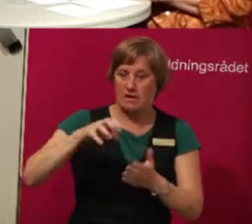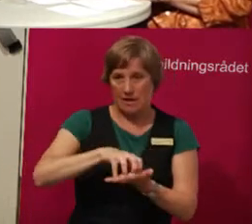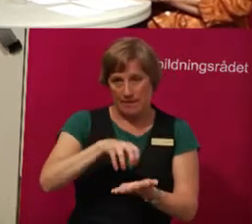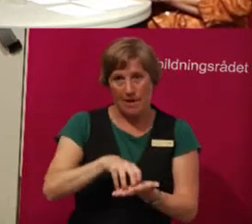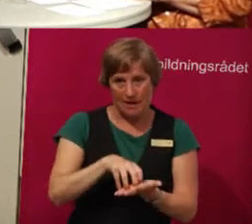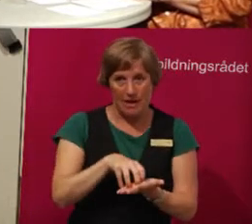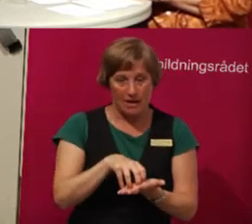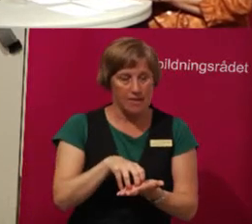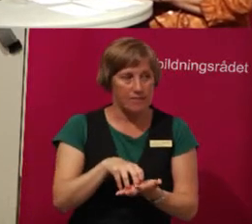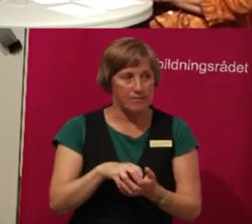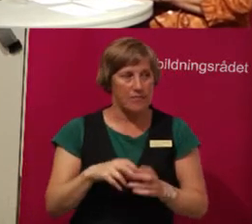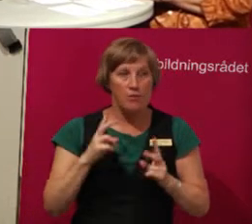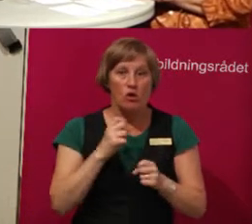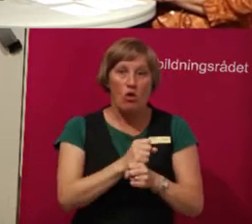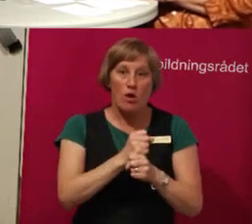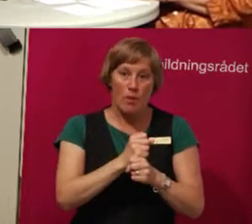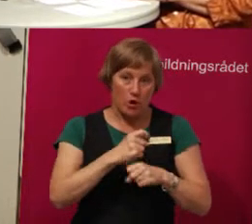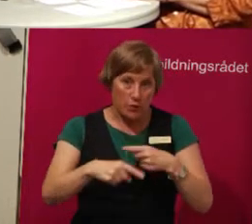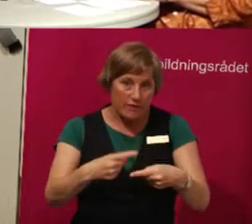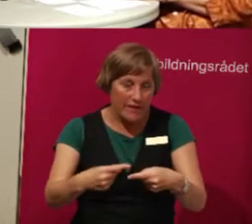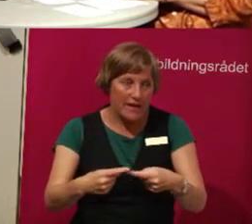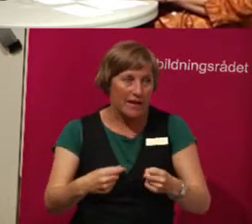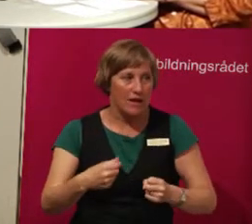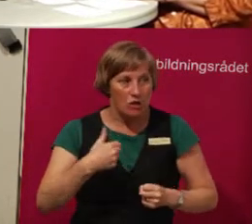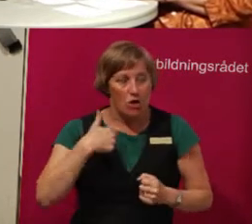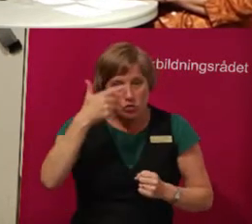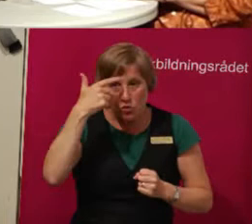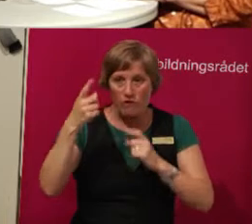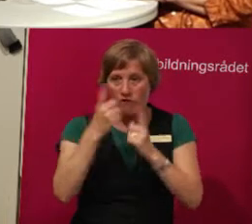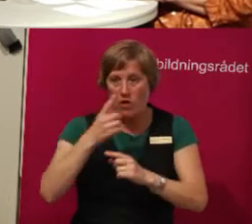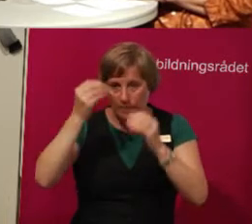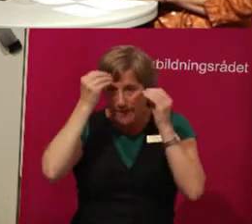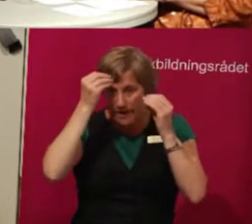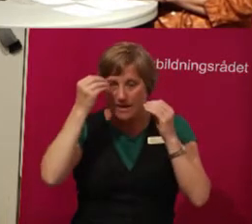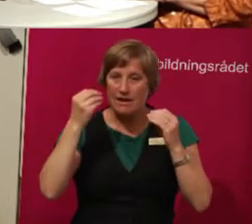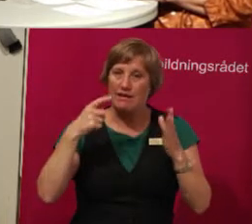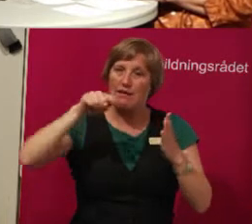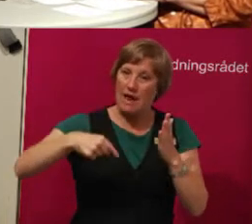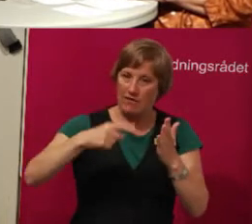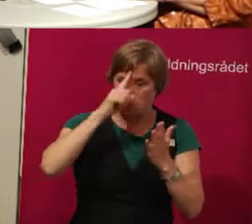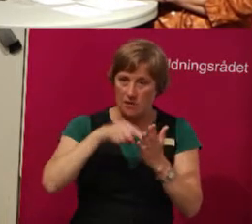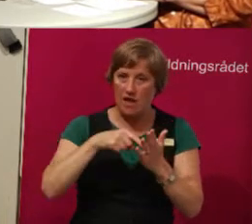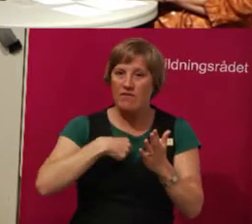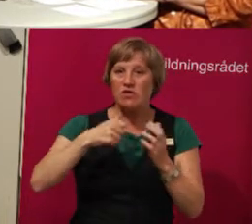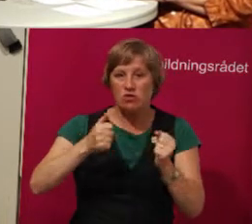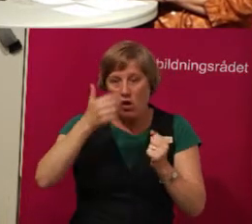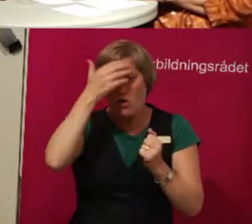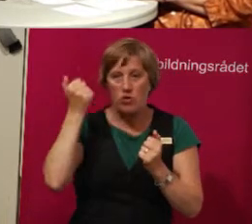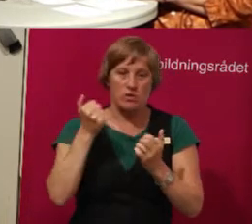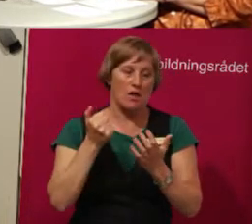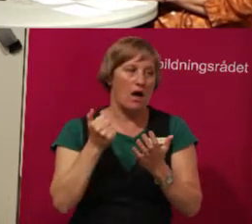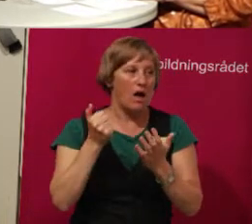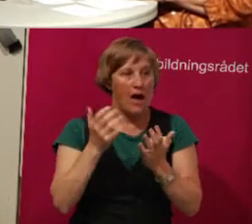idag. Och sen det här med hållbar utveckling då. Jag tror att folkbildningen är en förutsättning för att vi ska klara